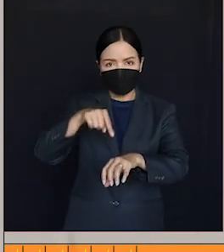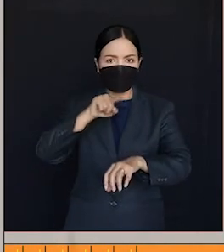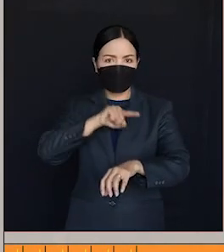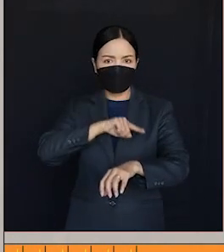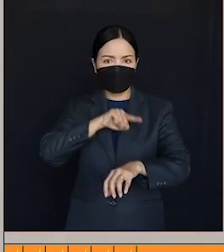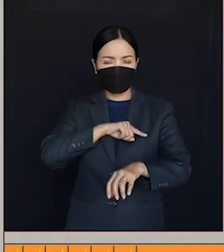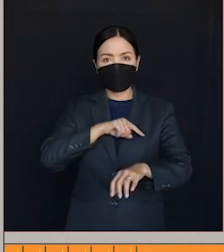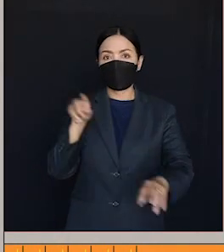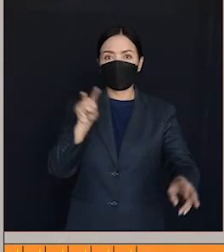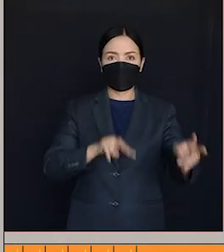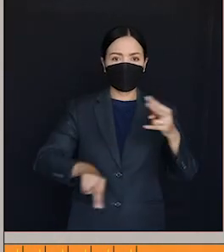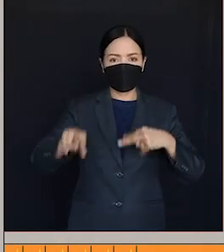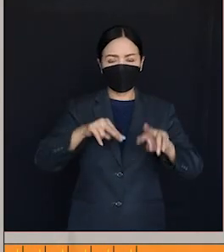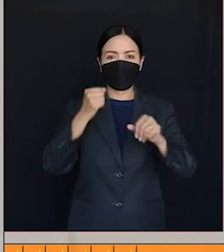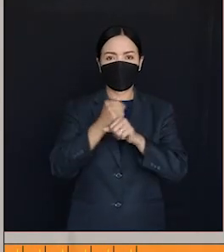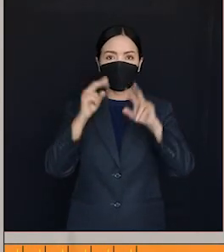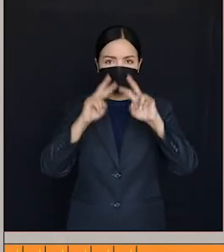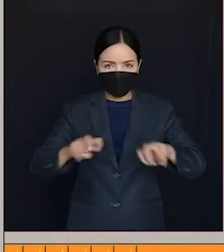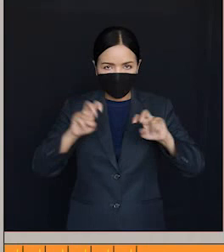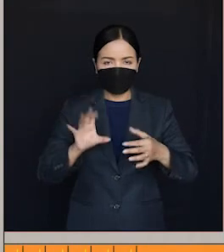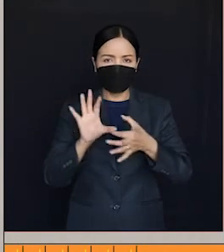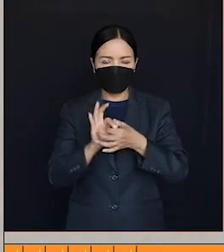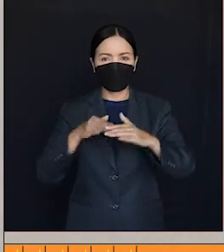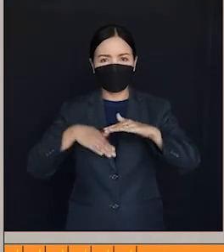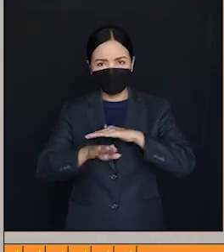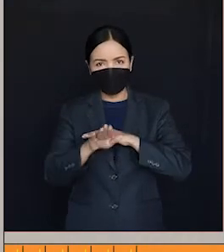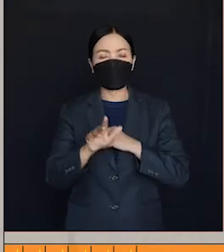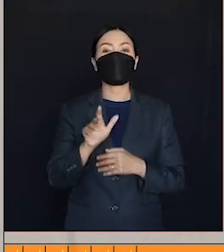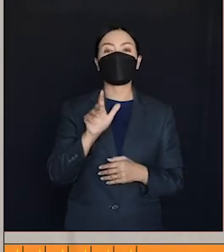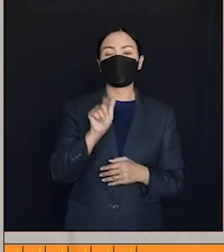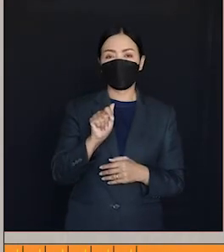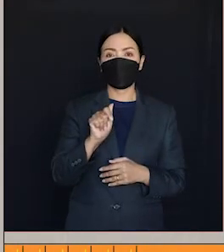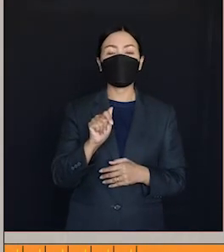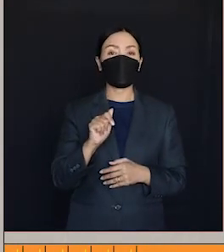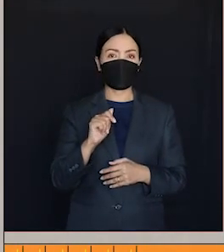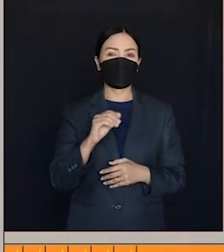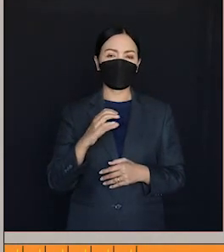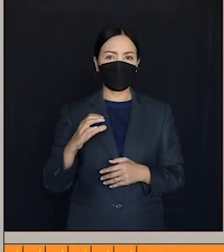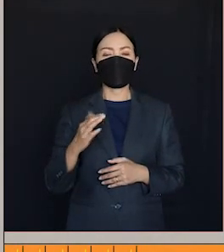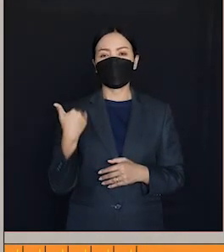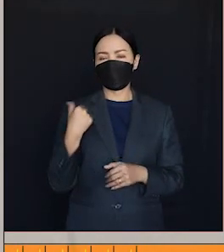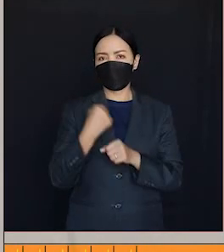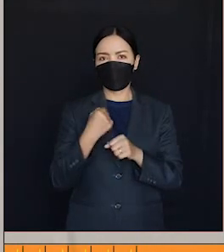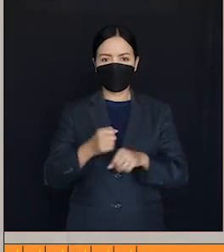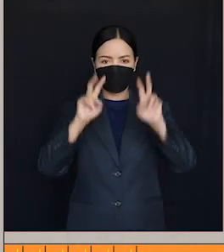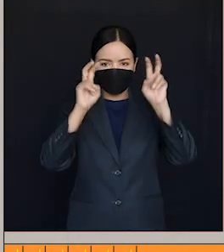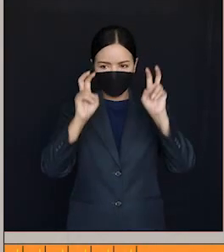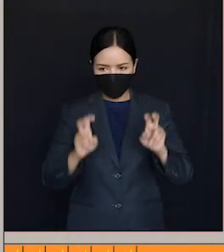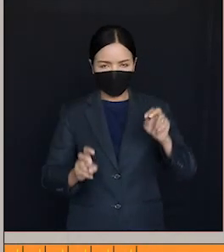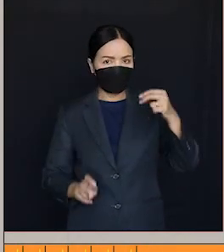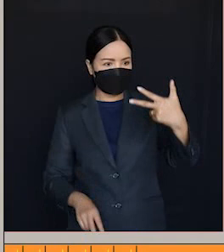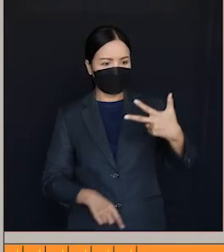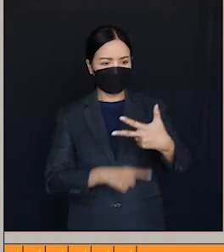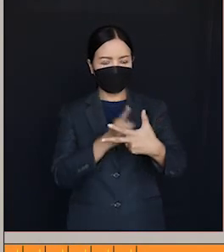แลเรื่องงานวิจัย accessibility นะคะงั้นเราทำเรื่องอยู่3เรื่องนะคะ